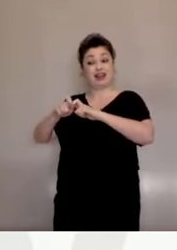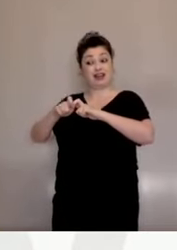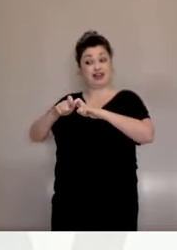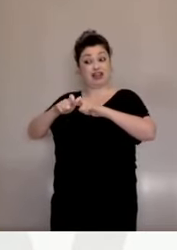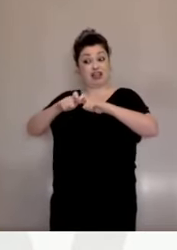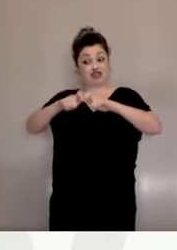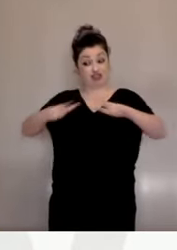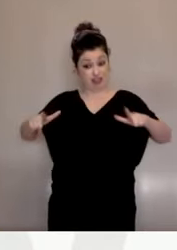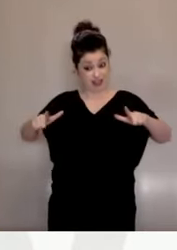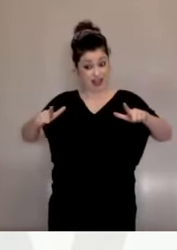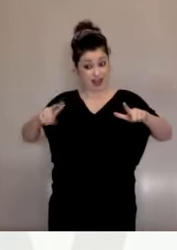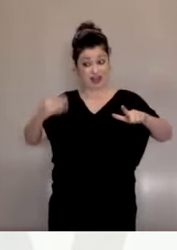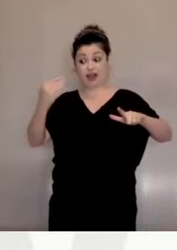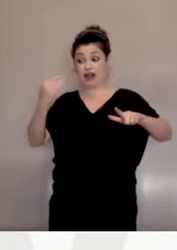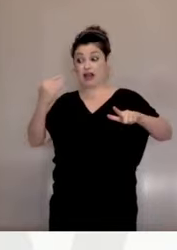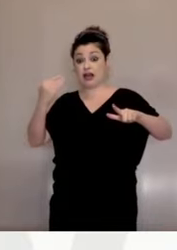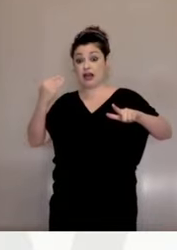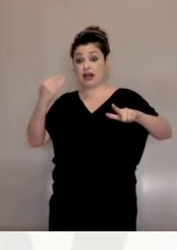l'uomo.